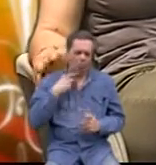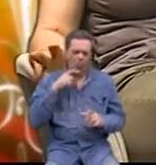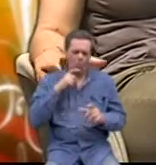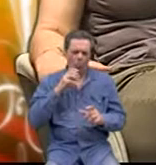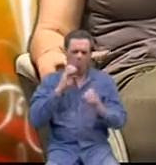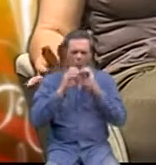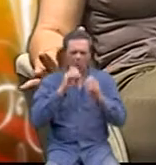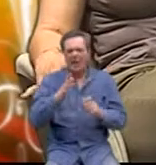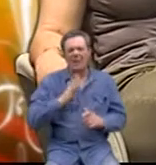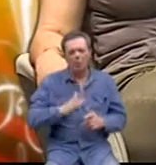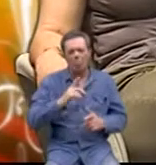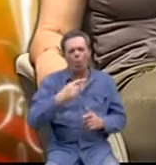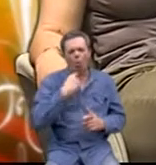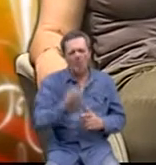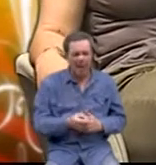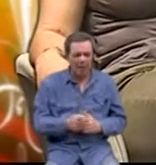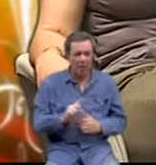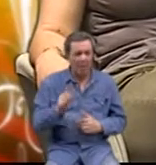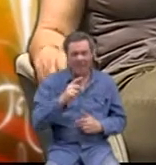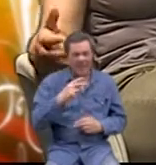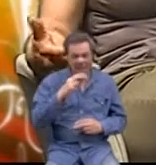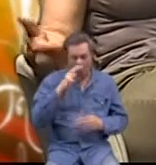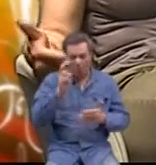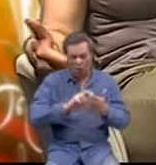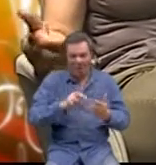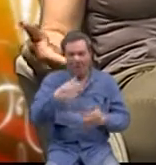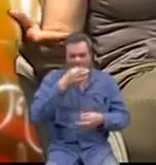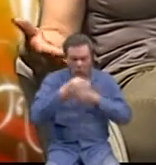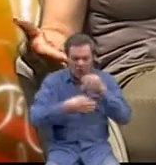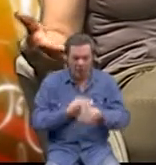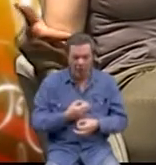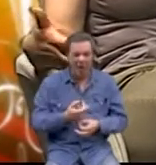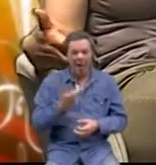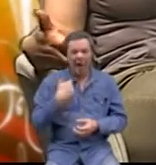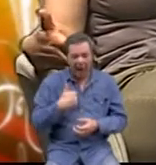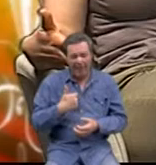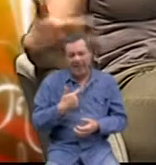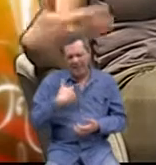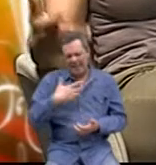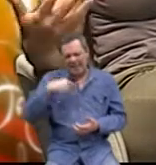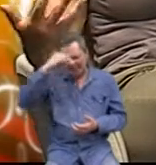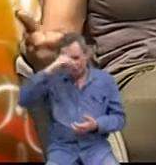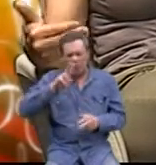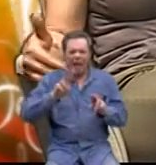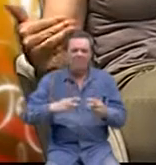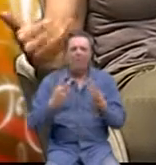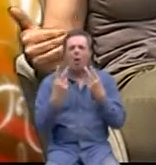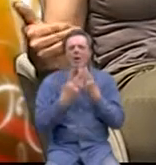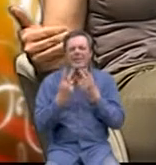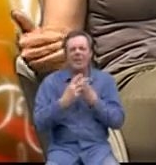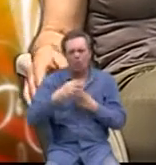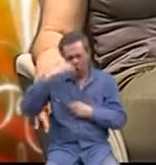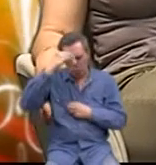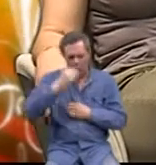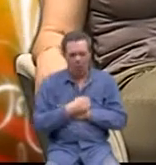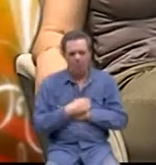spominjete i nismo imali prilike pročitati njegovo istraživanje, ali nekako iz iskustva zapravo i rada upravo u zajednici imamo slično to nekakvo iskustvo.